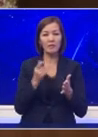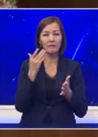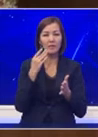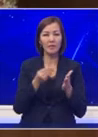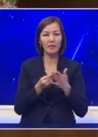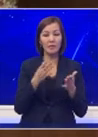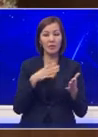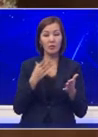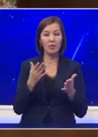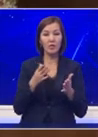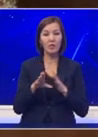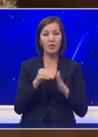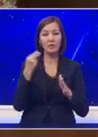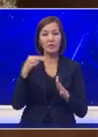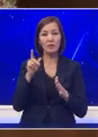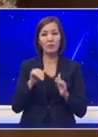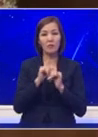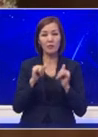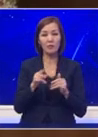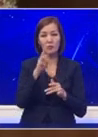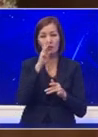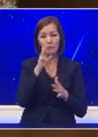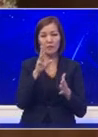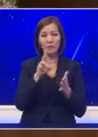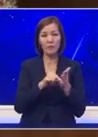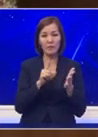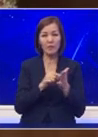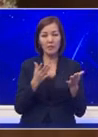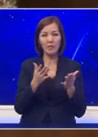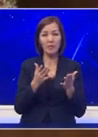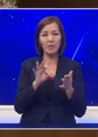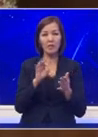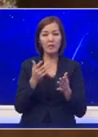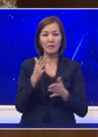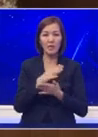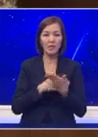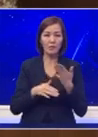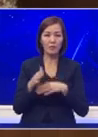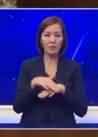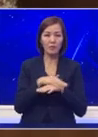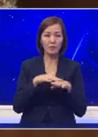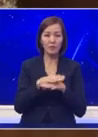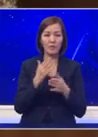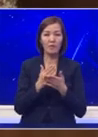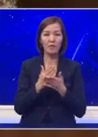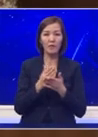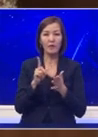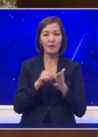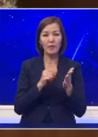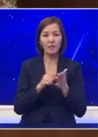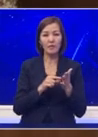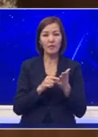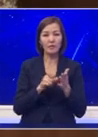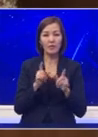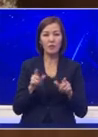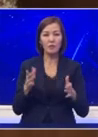растут Надеюсь избранный президент увеличит размеры пенсий и пособий для социального уязвимых слоев населения пенсионеров и людей с